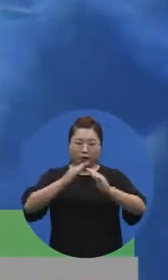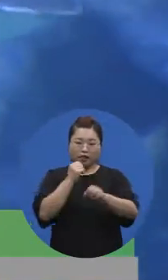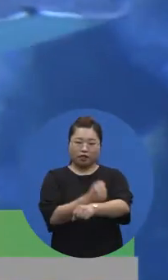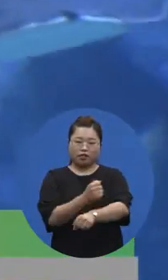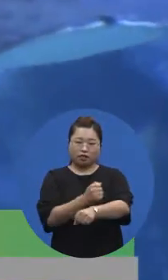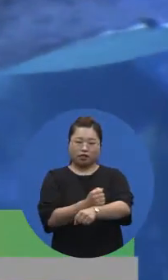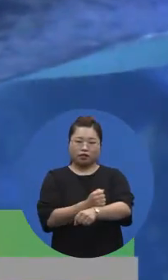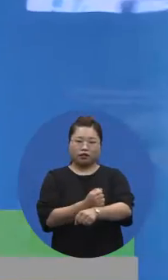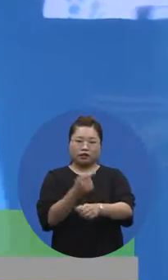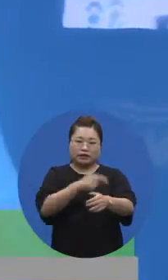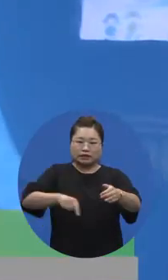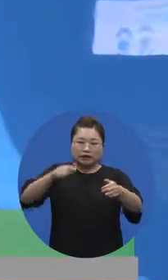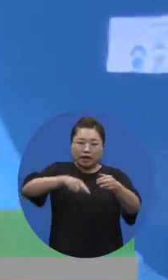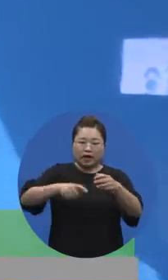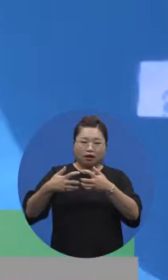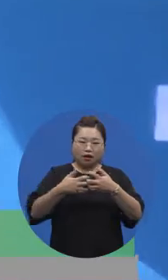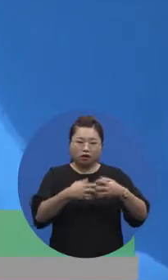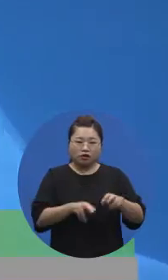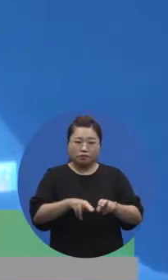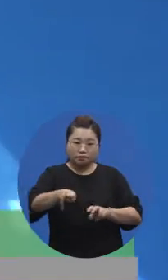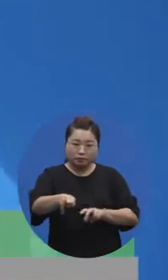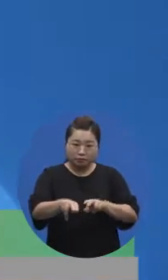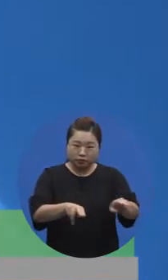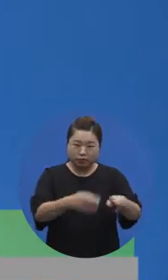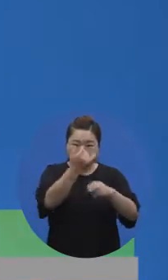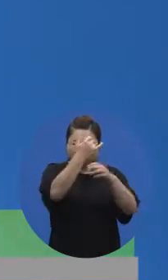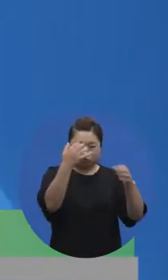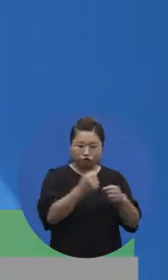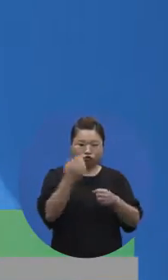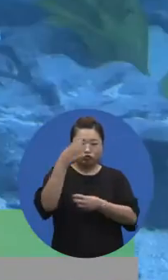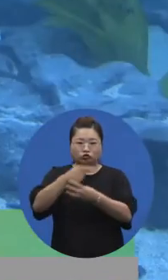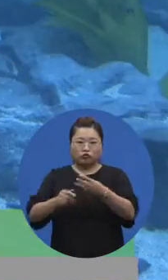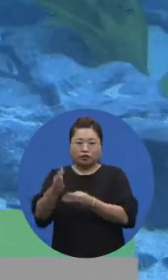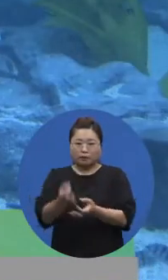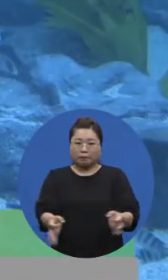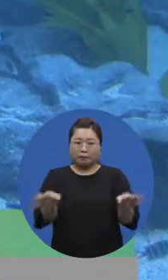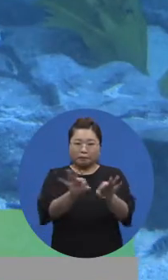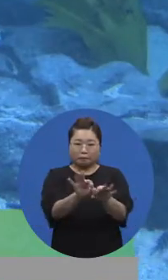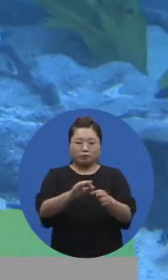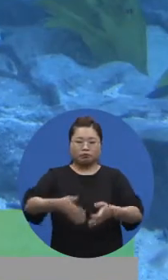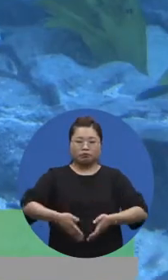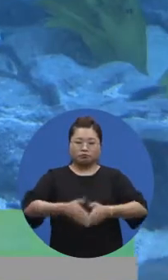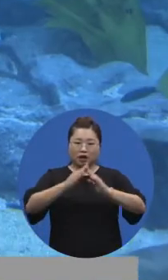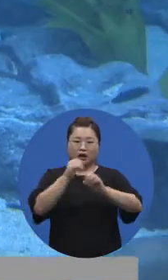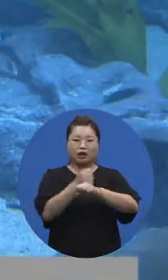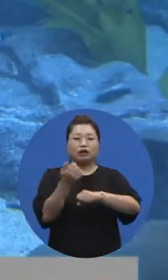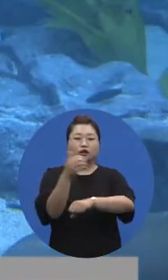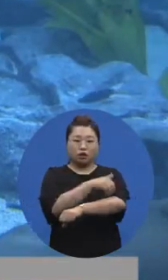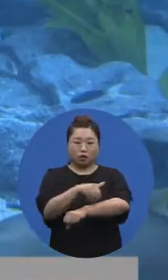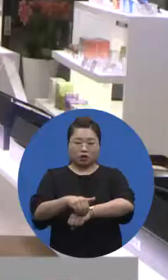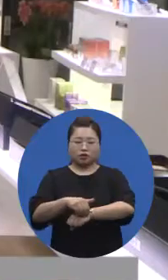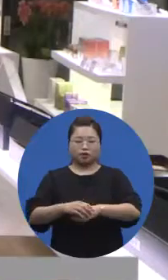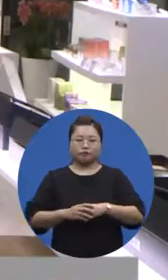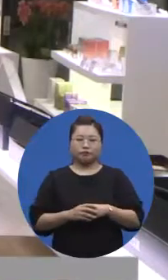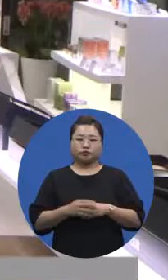실내 빙상장과 해양과학관 등은 충청북도와 청주시가 국비와 지방비를 들여 건립을 추진할 예정입니다.